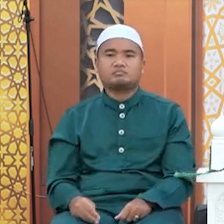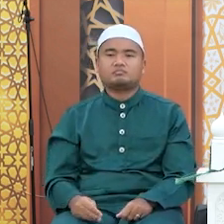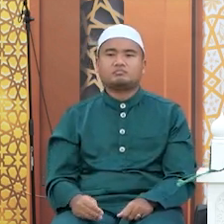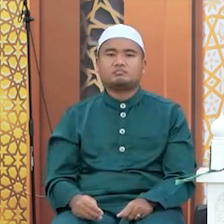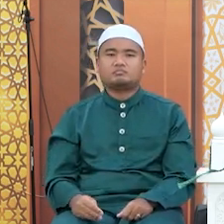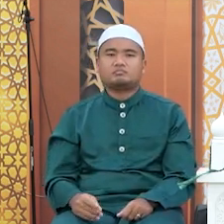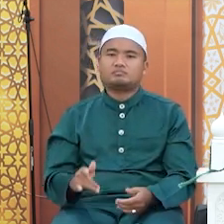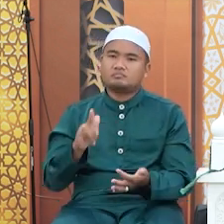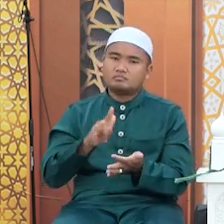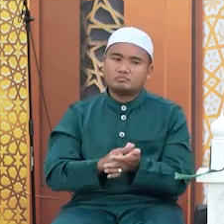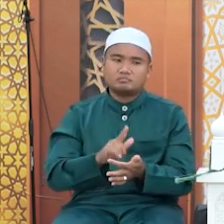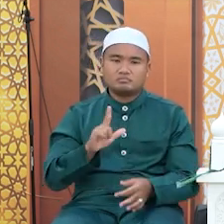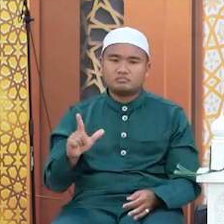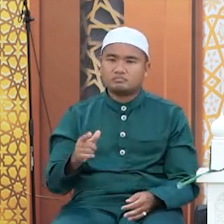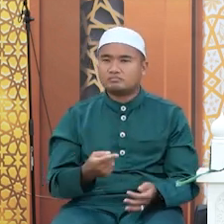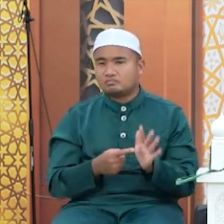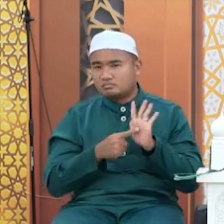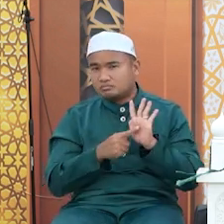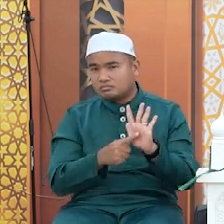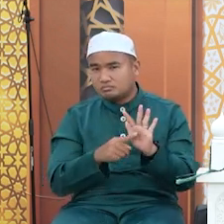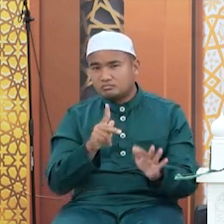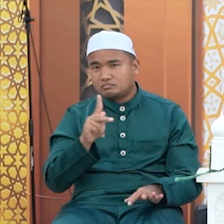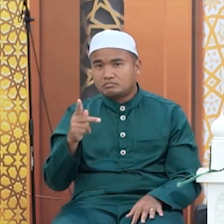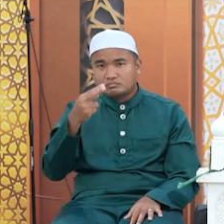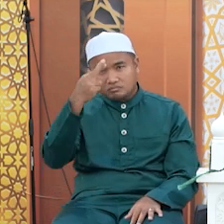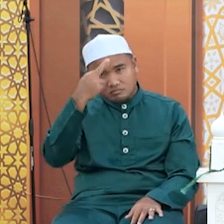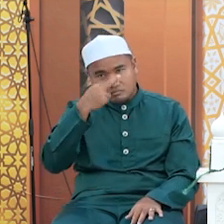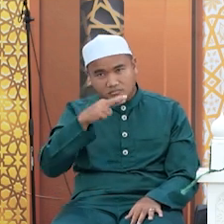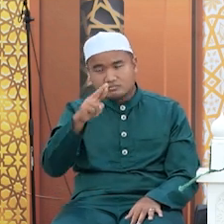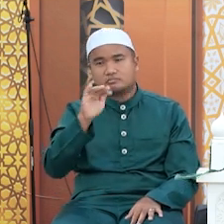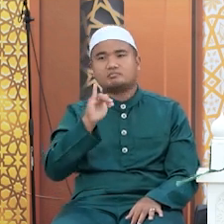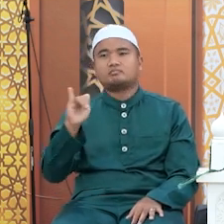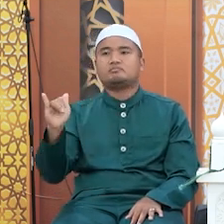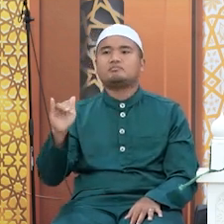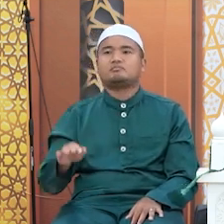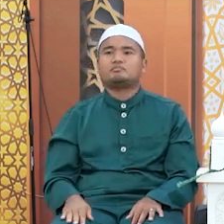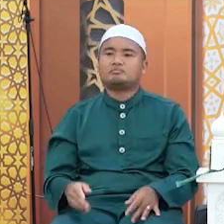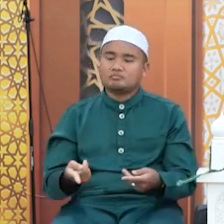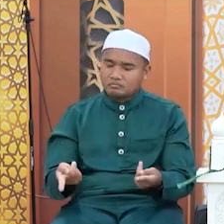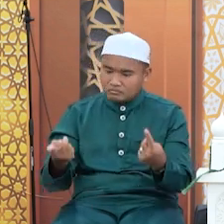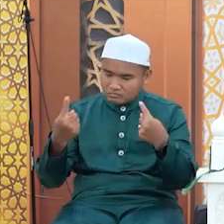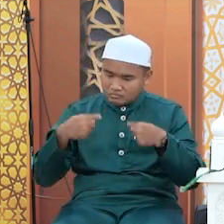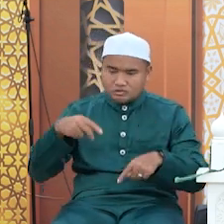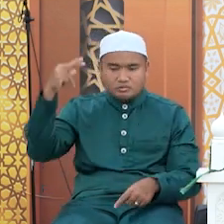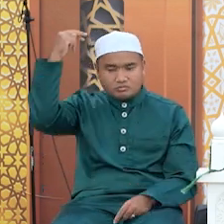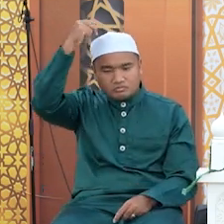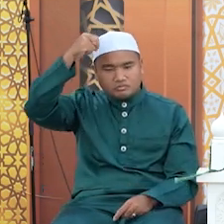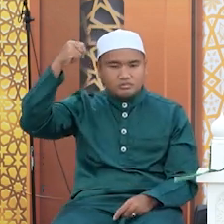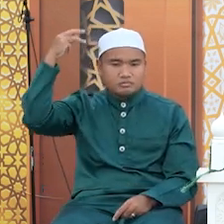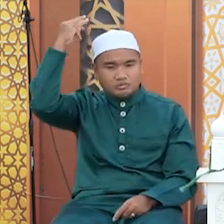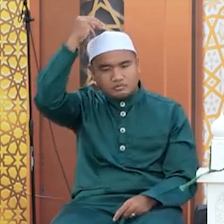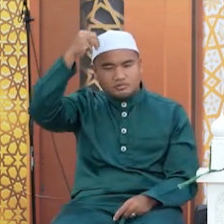Di situ sudah menunjukkan rahmatnya kedatangan Nabi sallallahu alaihi wasallam.